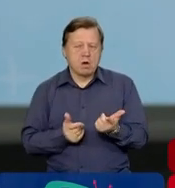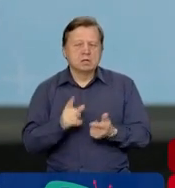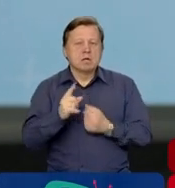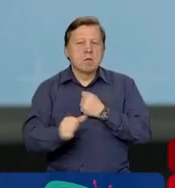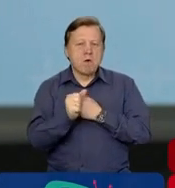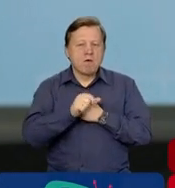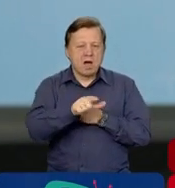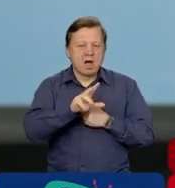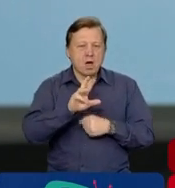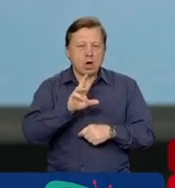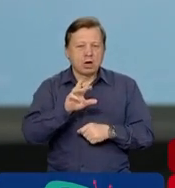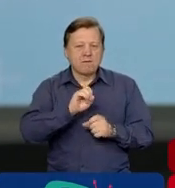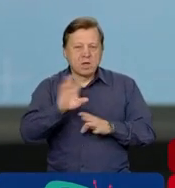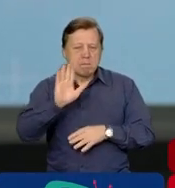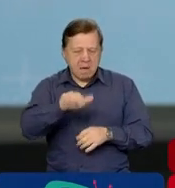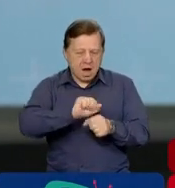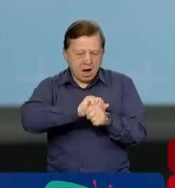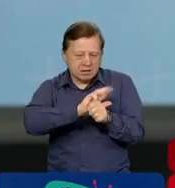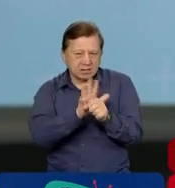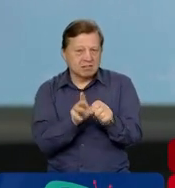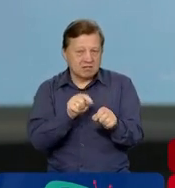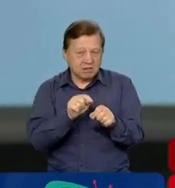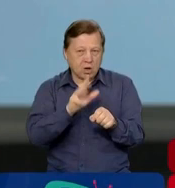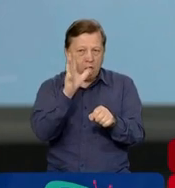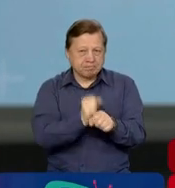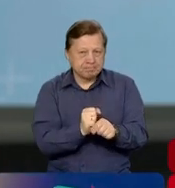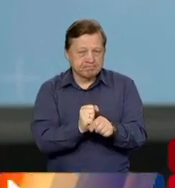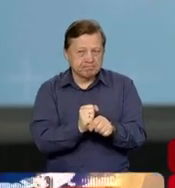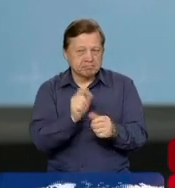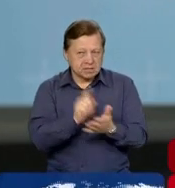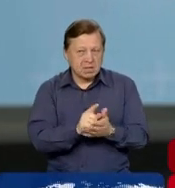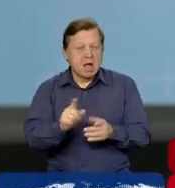No prawdopodobnie chlor też tutaj by tą otoczkę